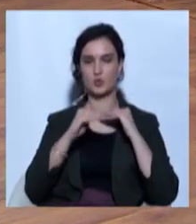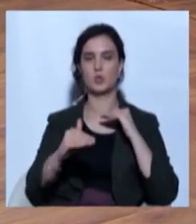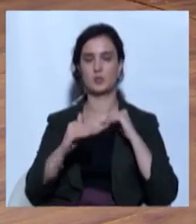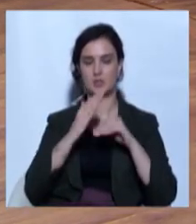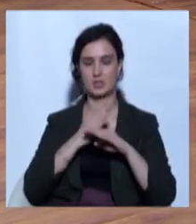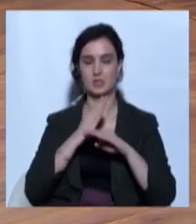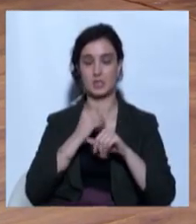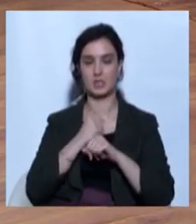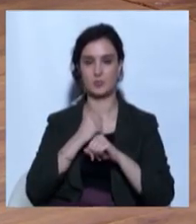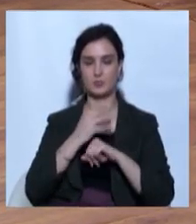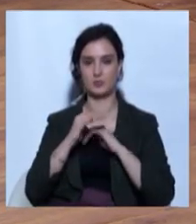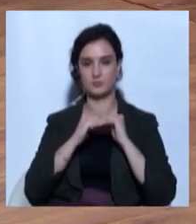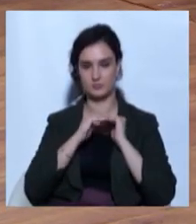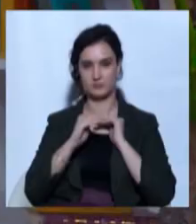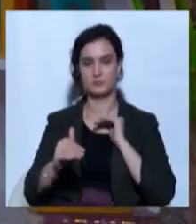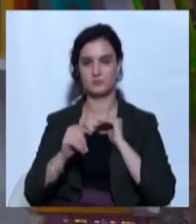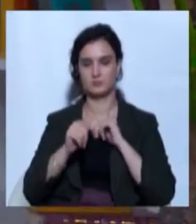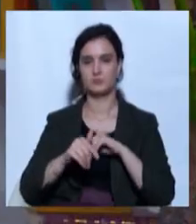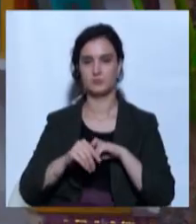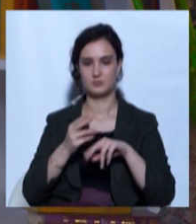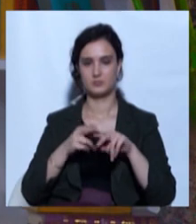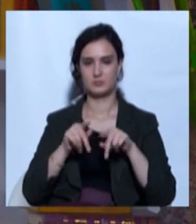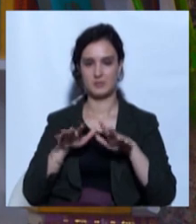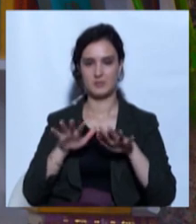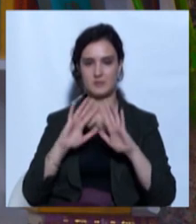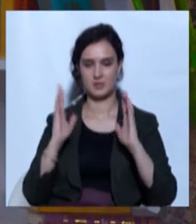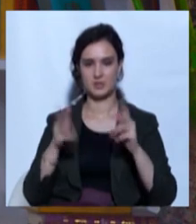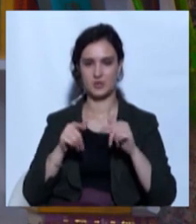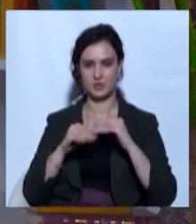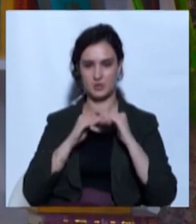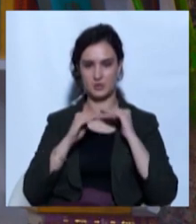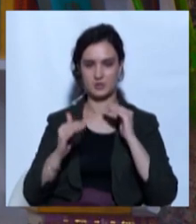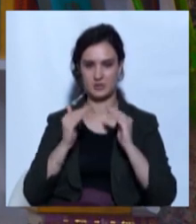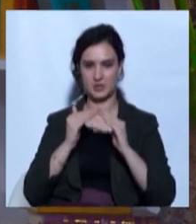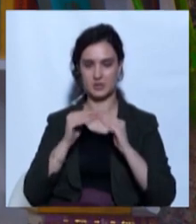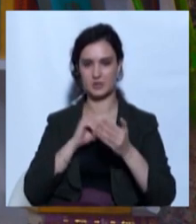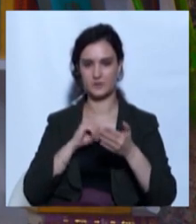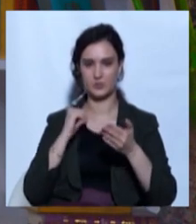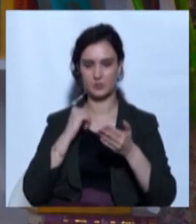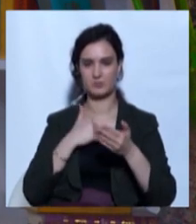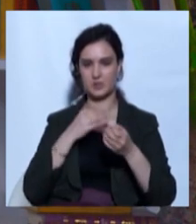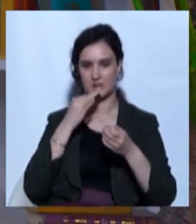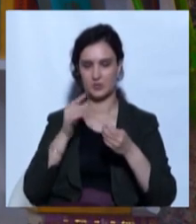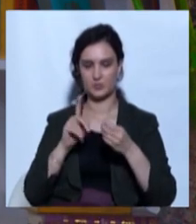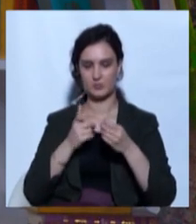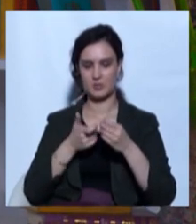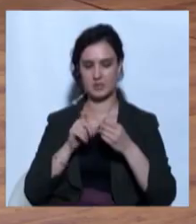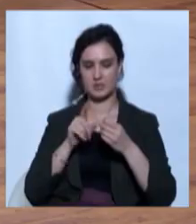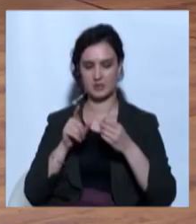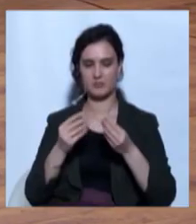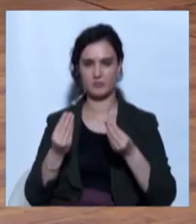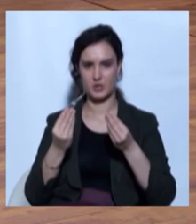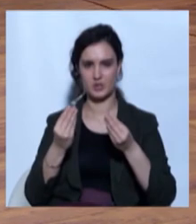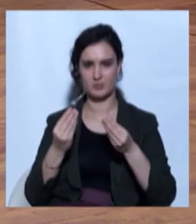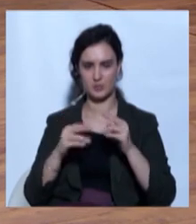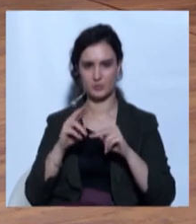ჰორიზონტალურად არის გაშლილი აი ამ სივრცეში. სახლი თვითონ, მინდა გითხრათ, რომ საკმაოდ